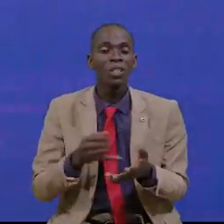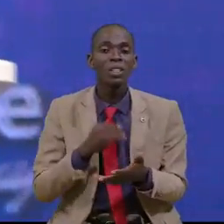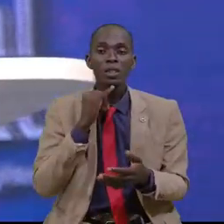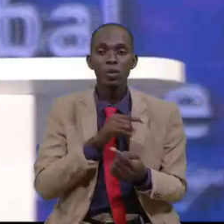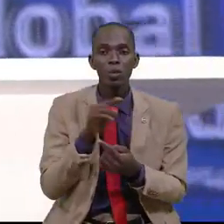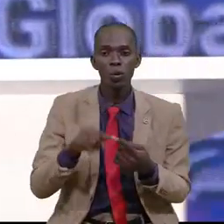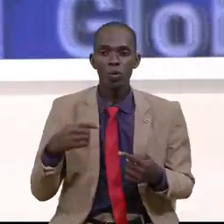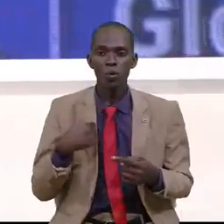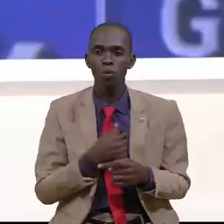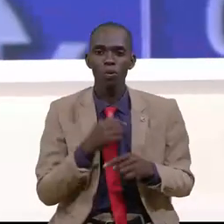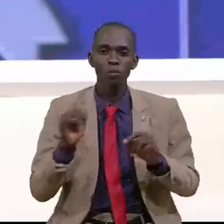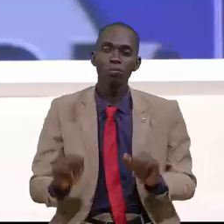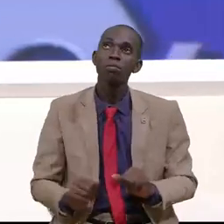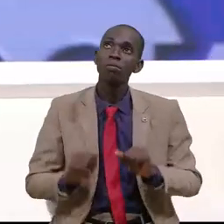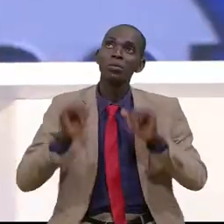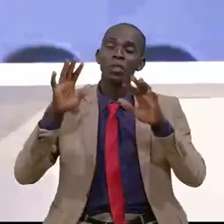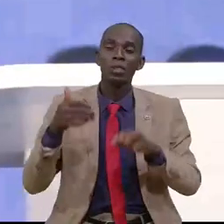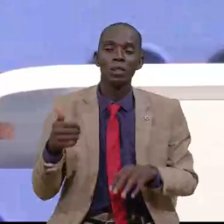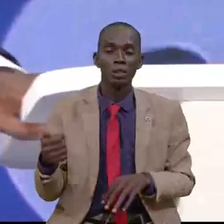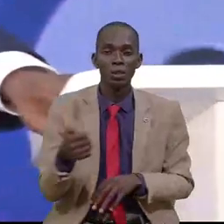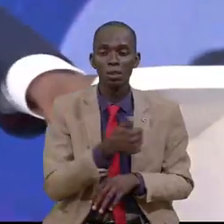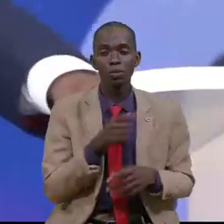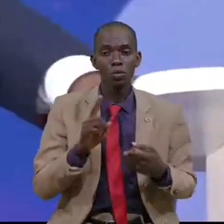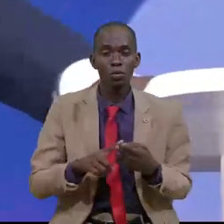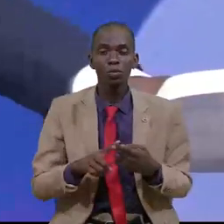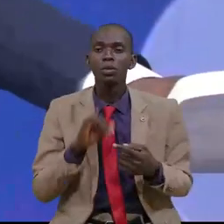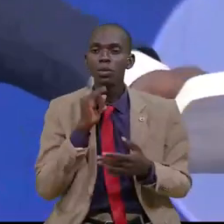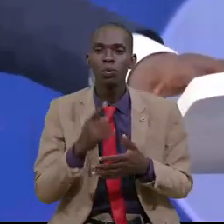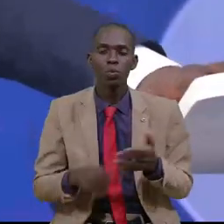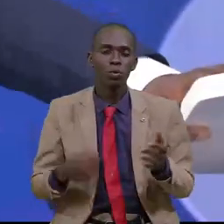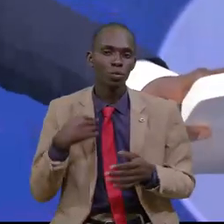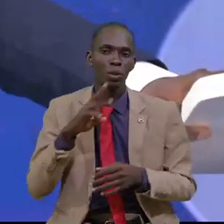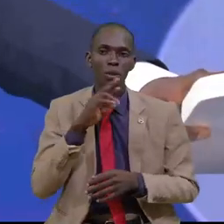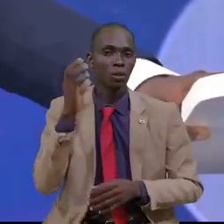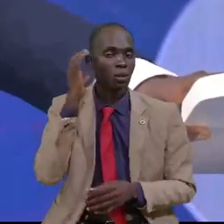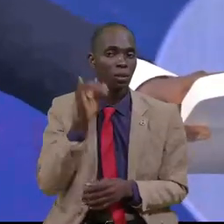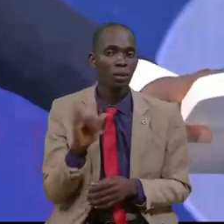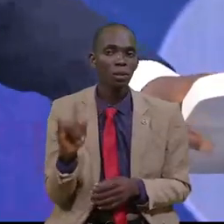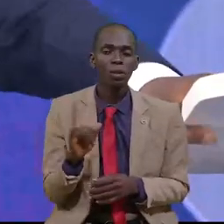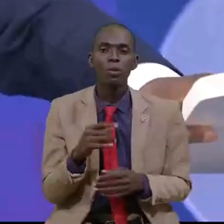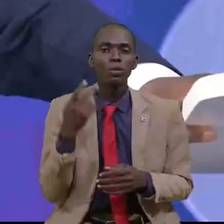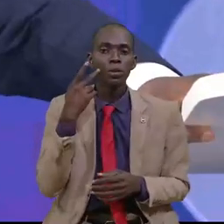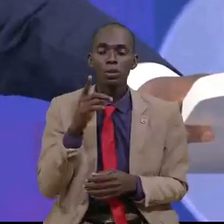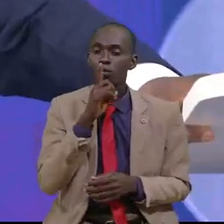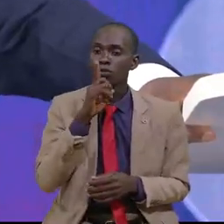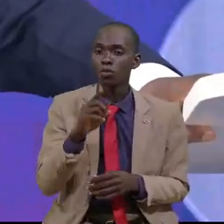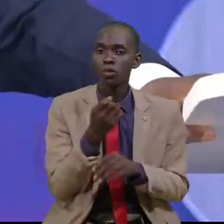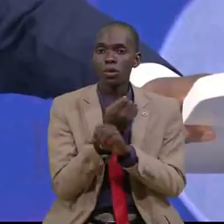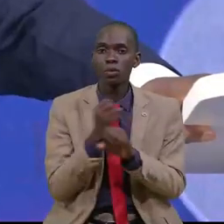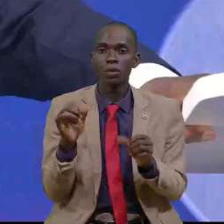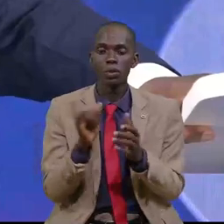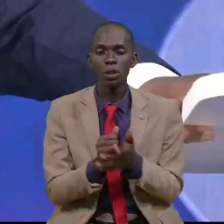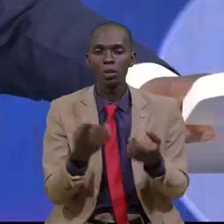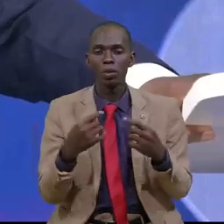C'est quand nous nous donnons à ce que nous entendons, c'est alors que le salut, le vrai salut,